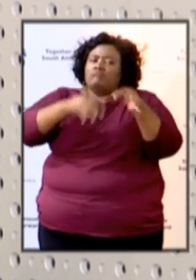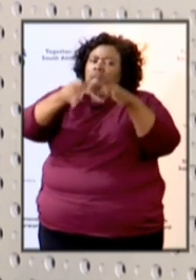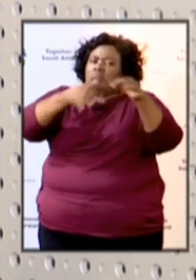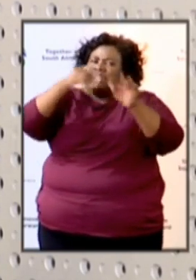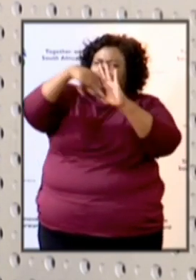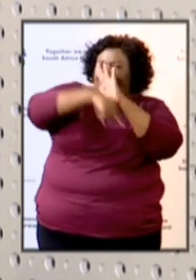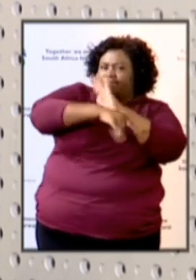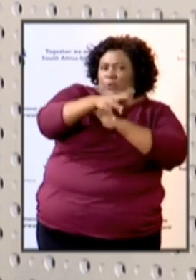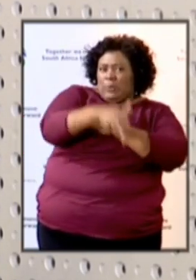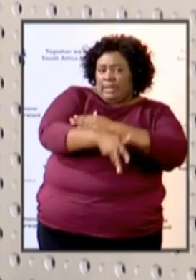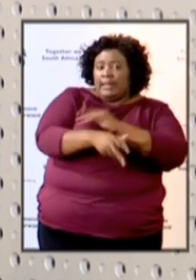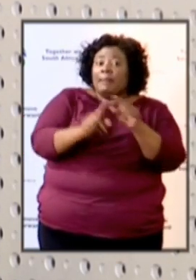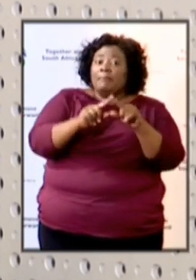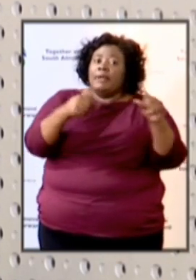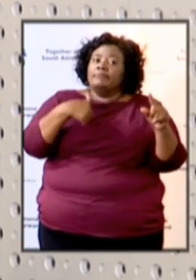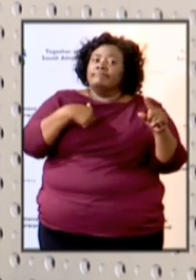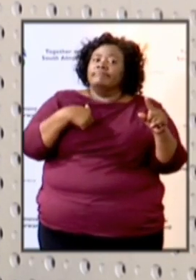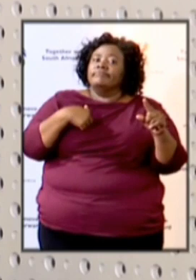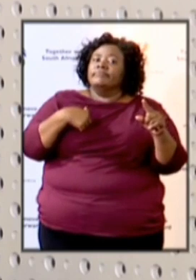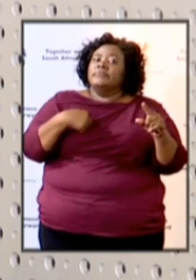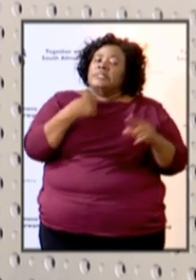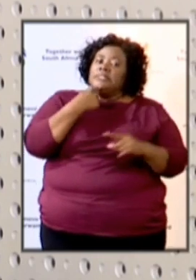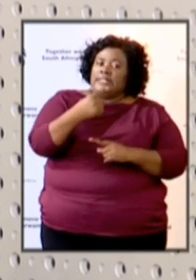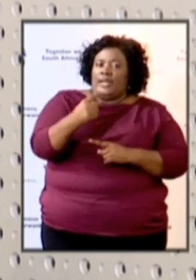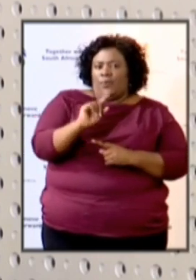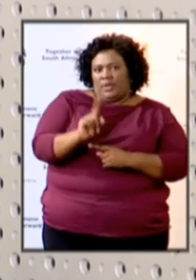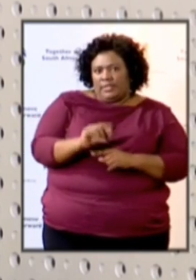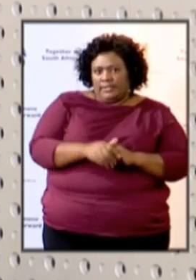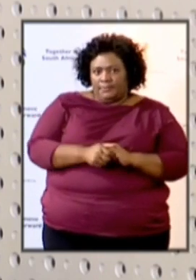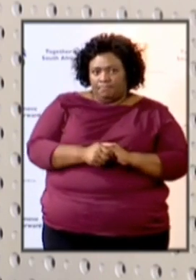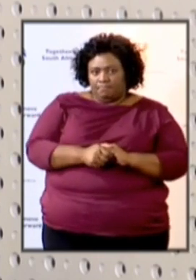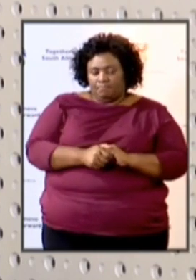Kodwa nje engilishiya nako ukuthi